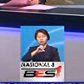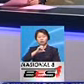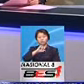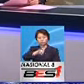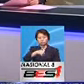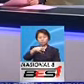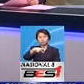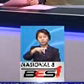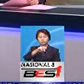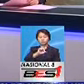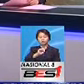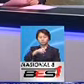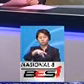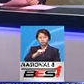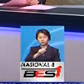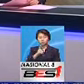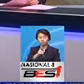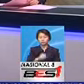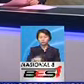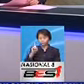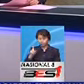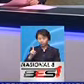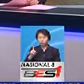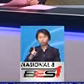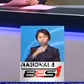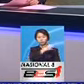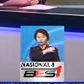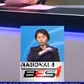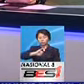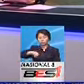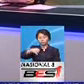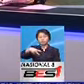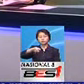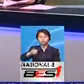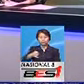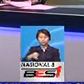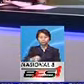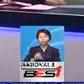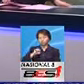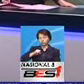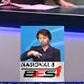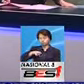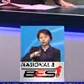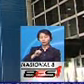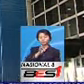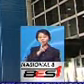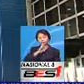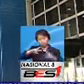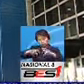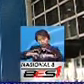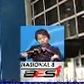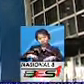Pengangkutan Awam Darat SPAD dan seorang anggota Jabatan Pengangkutan Jalan JPJ. Menurut SPRM, siasatan